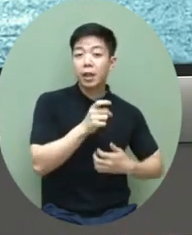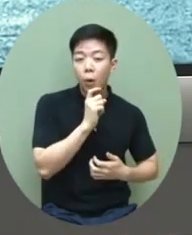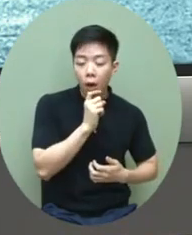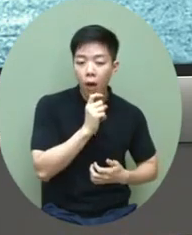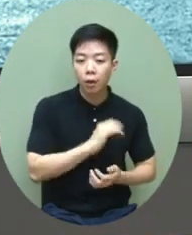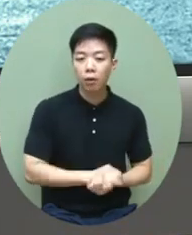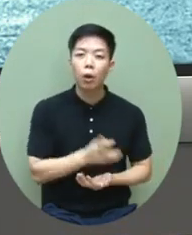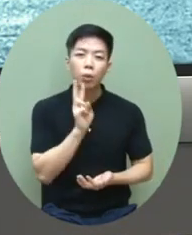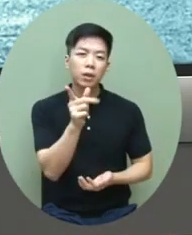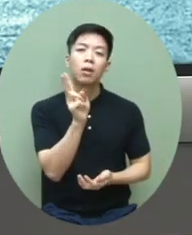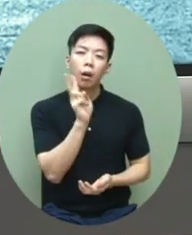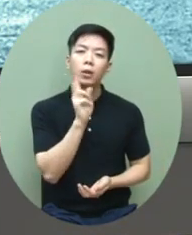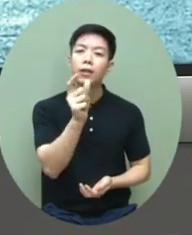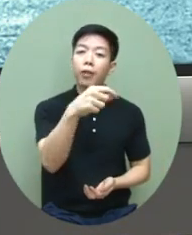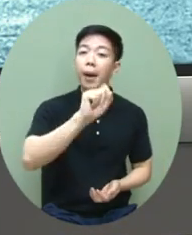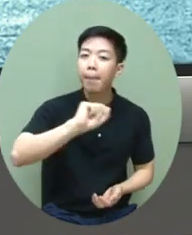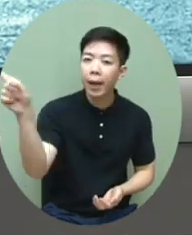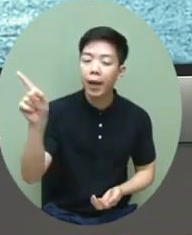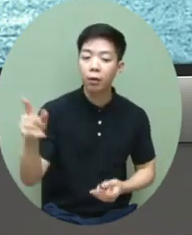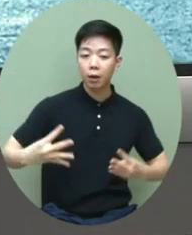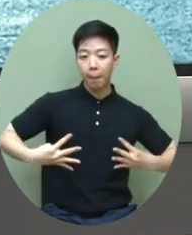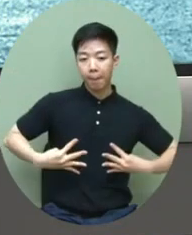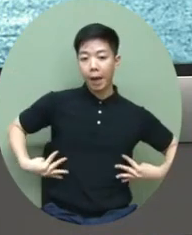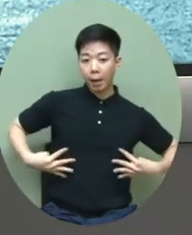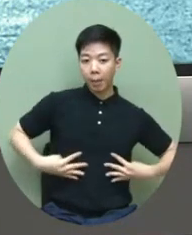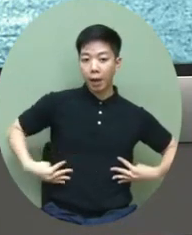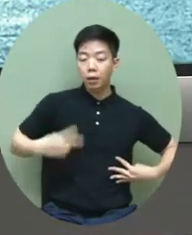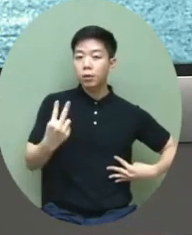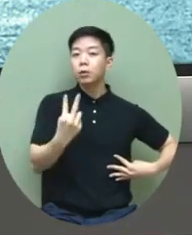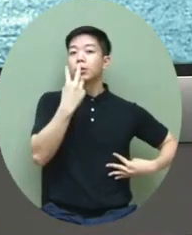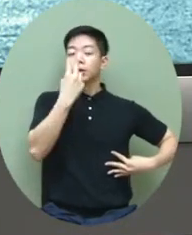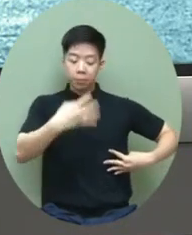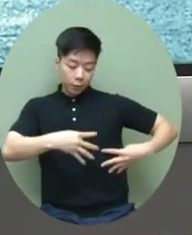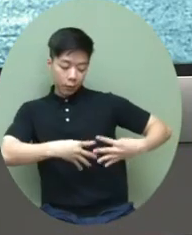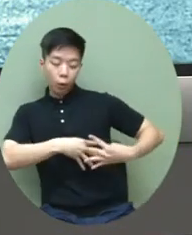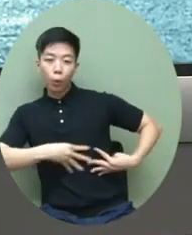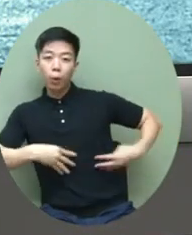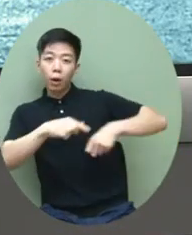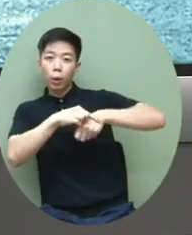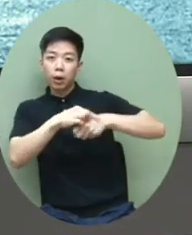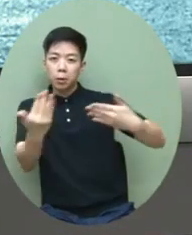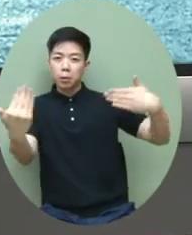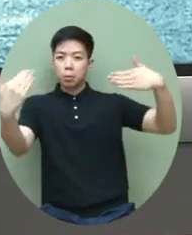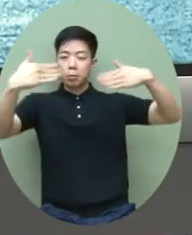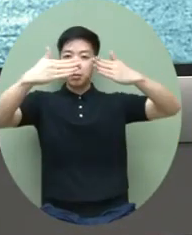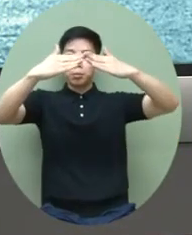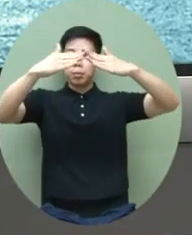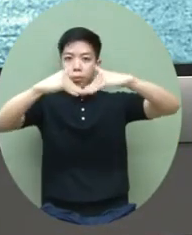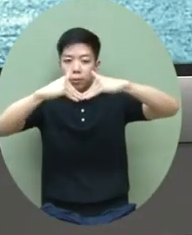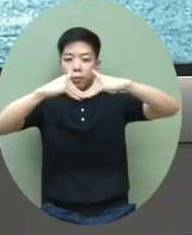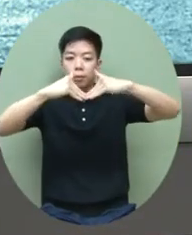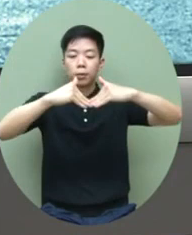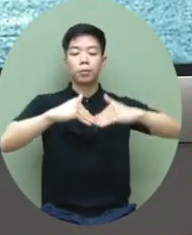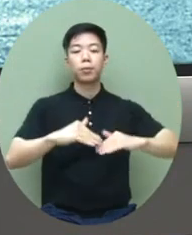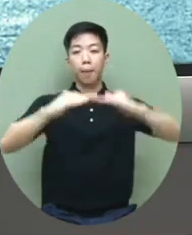咧即係肋骨同肋骨中間唞氣嘅時候咧，就即係凹咗入去，即係代表佢係好用力咁樣吸氣。即係嗰條氣管如